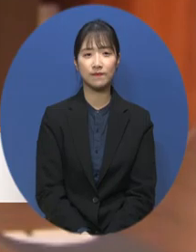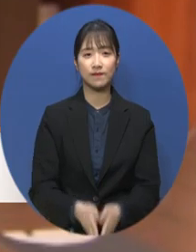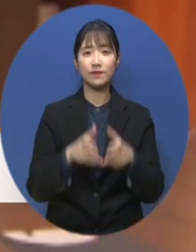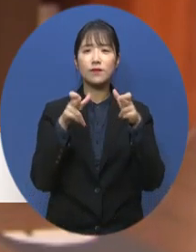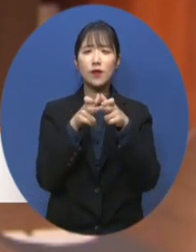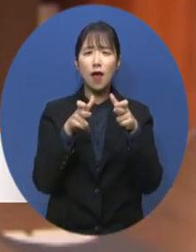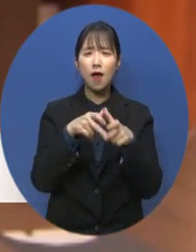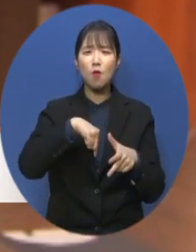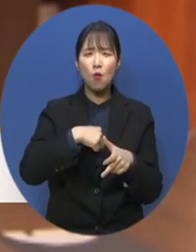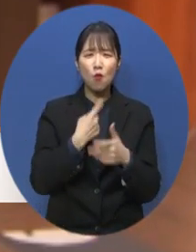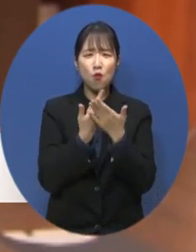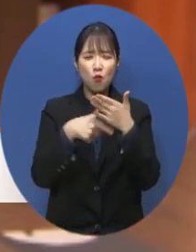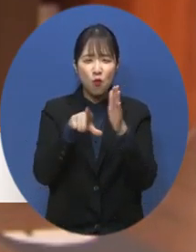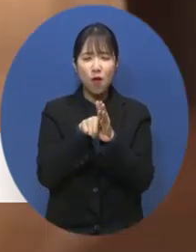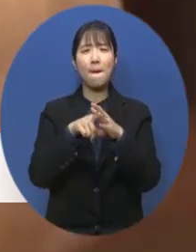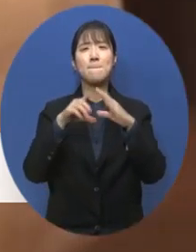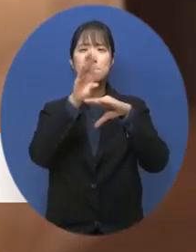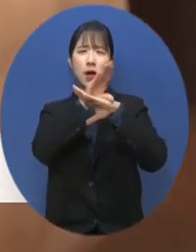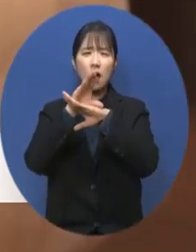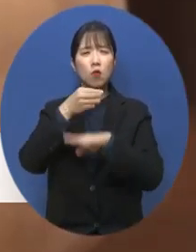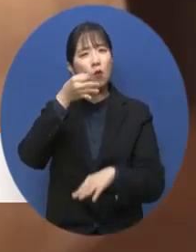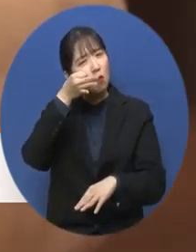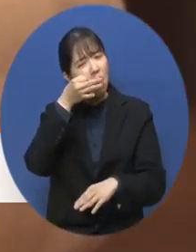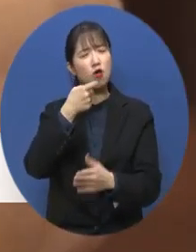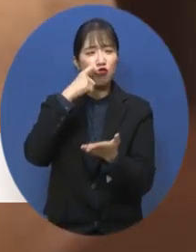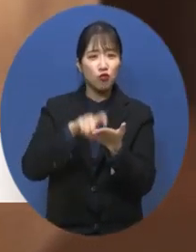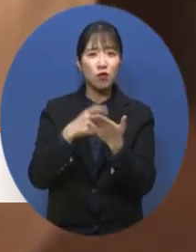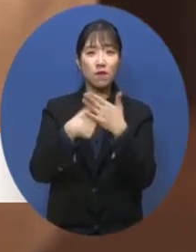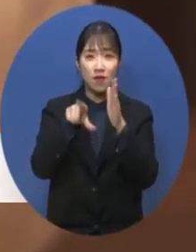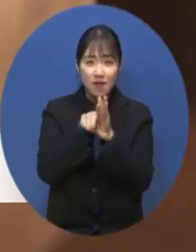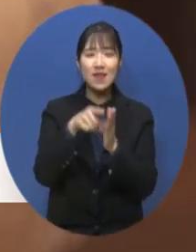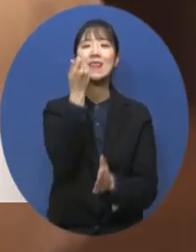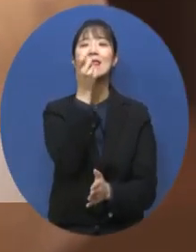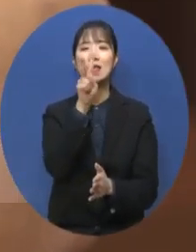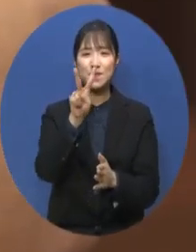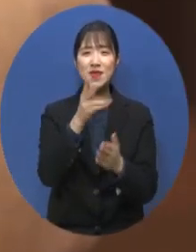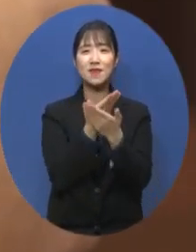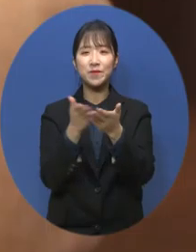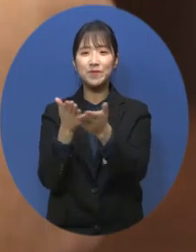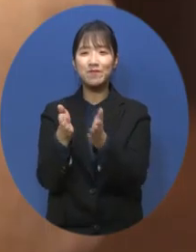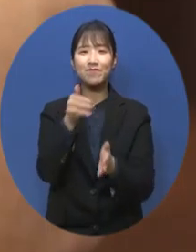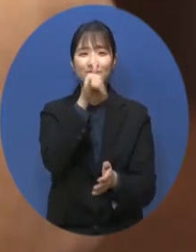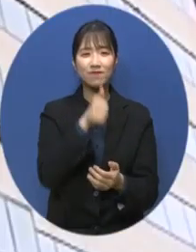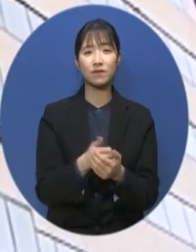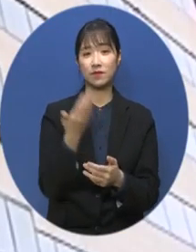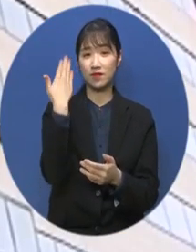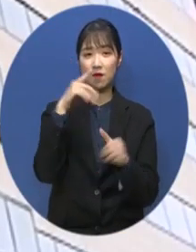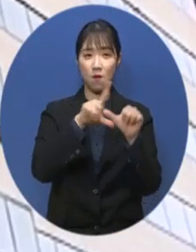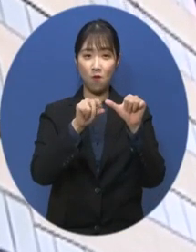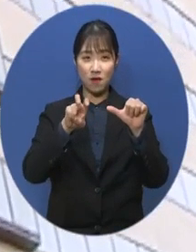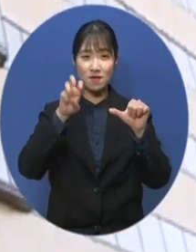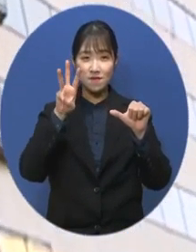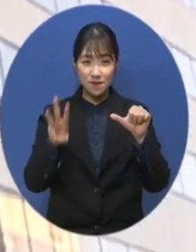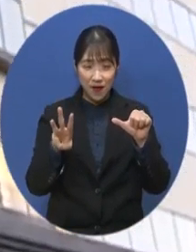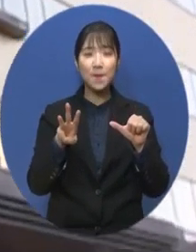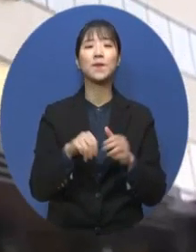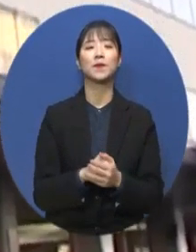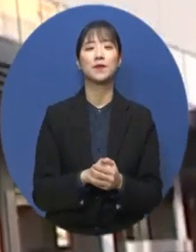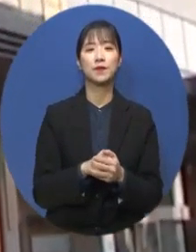당사자의 방송 접근권 향상을 위한 맞춤형 tv 가 보급되기 다 지난 13일 방송통신위원회는